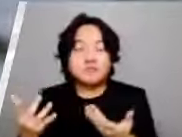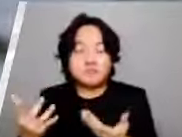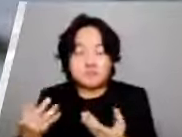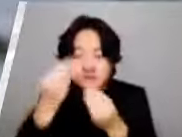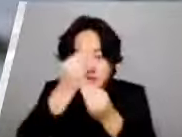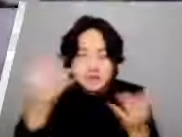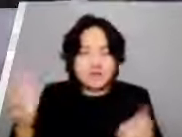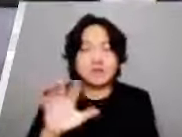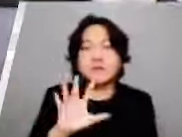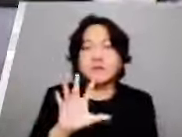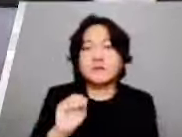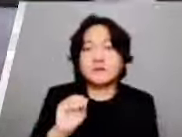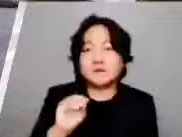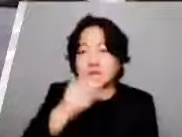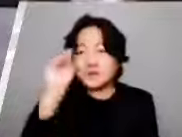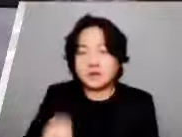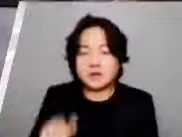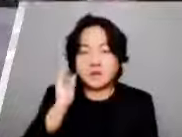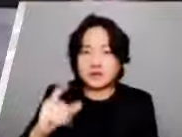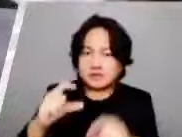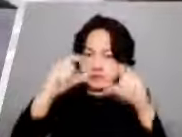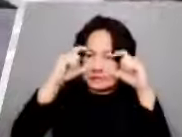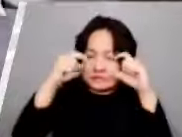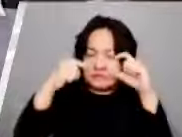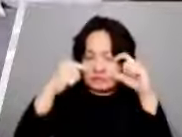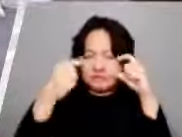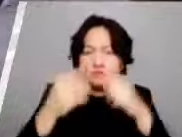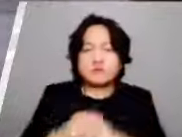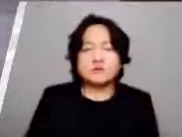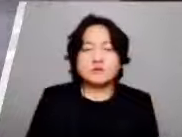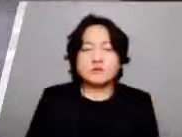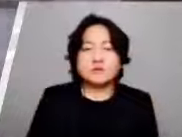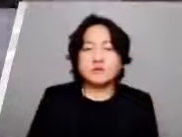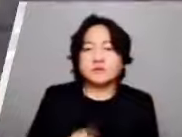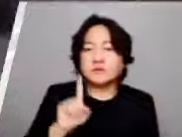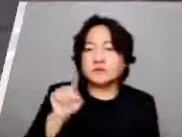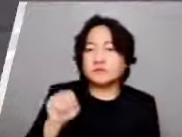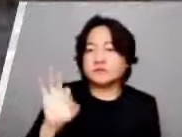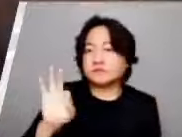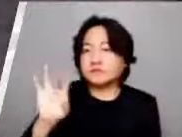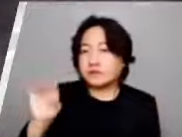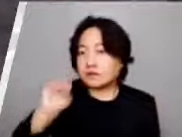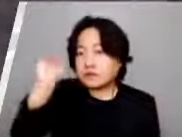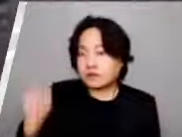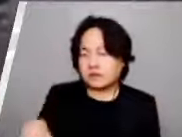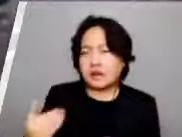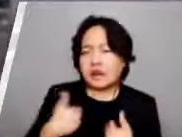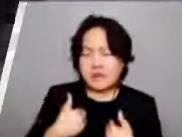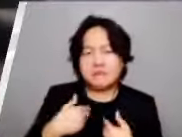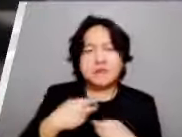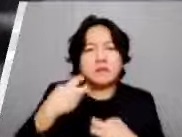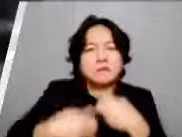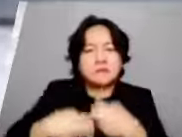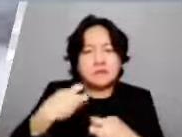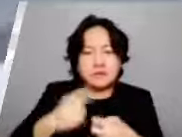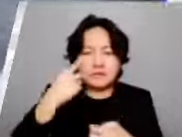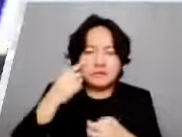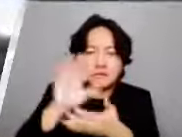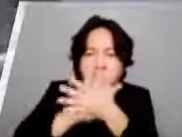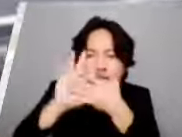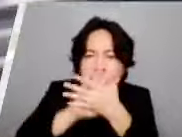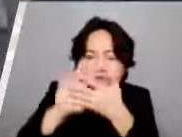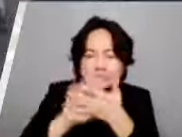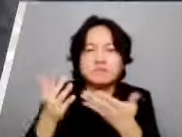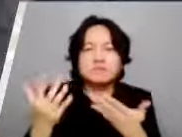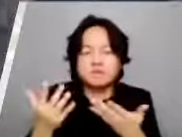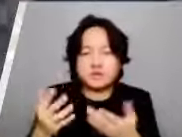Eye Disease Study, 1.98% ng ating populasyon ay may visual impairment at mahigit 2 million ang partially blind. Ang